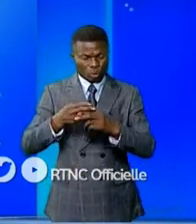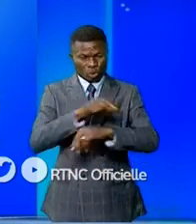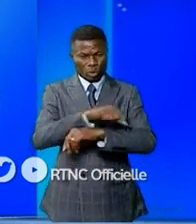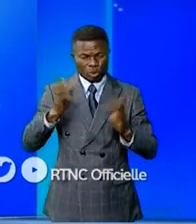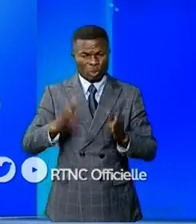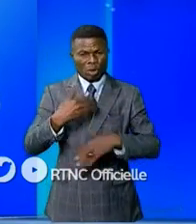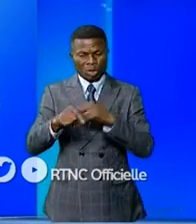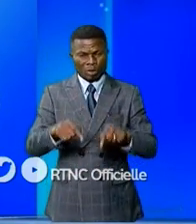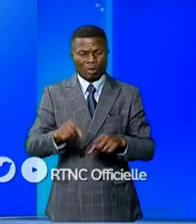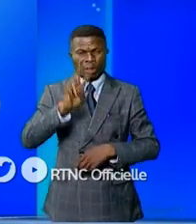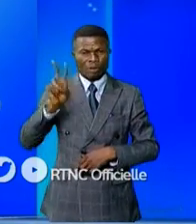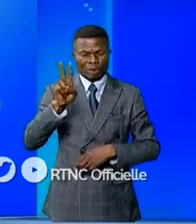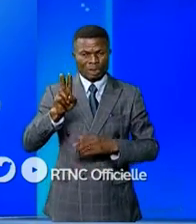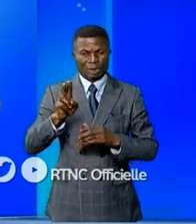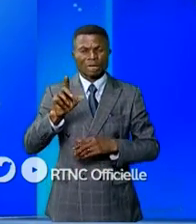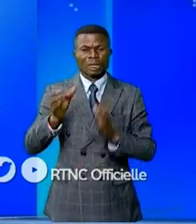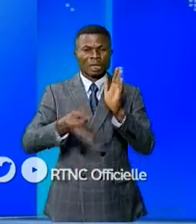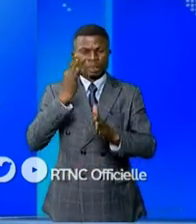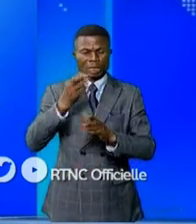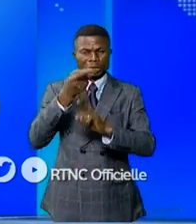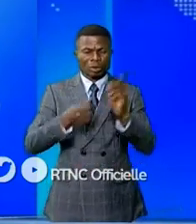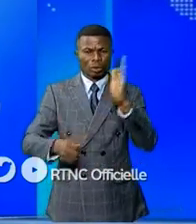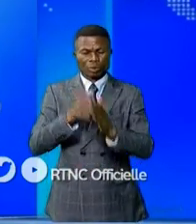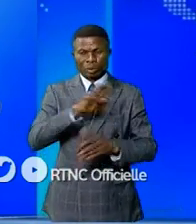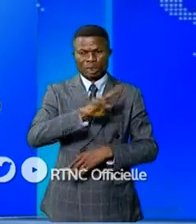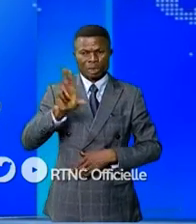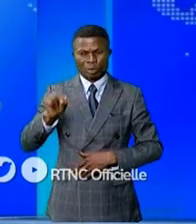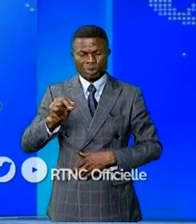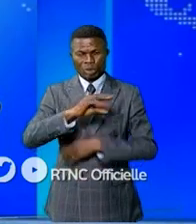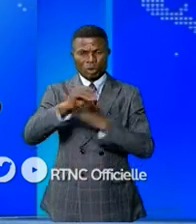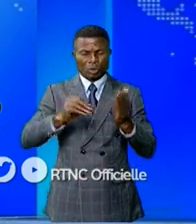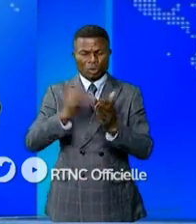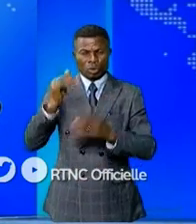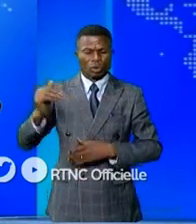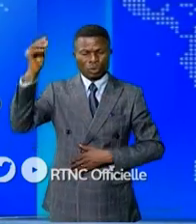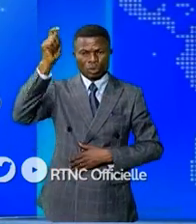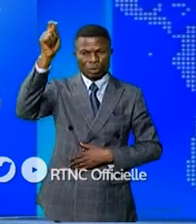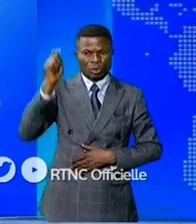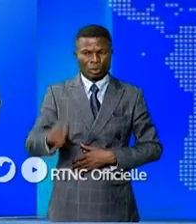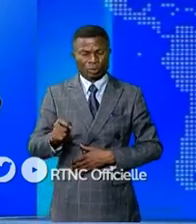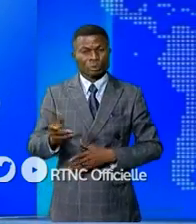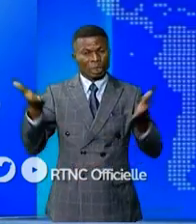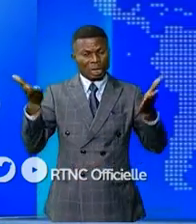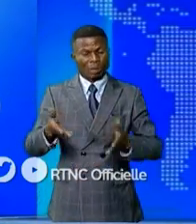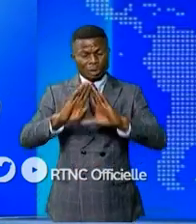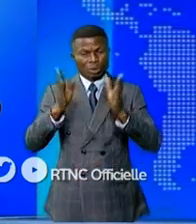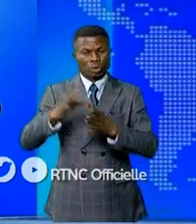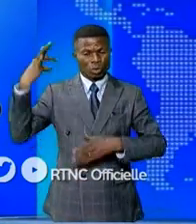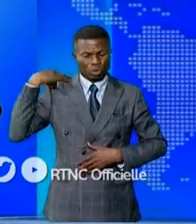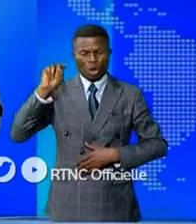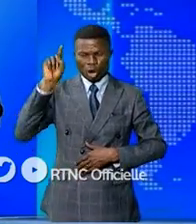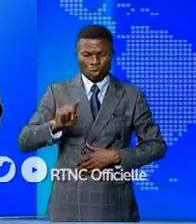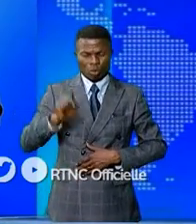sera effectué ce vendredi 13 novembre 2020 au centre supérieur militaire. Et la présence de tous